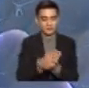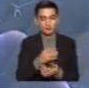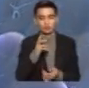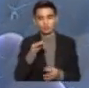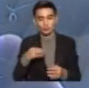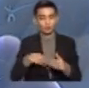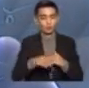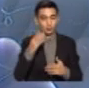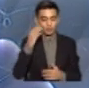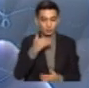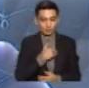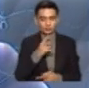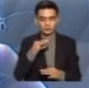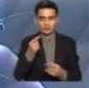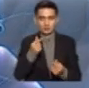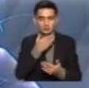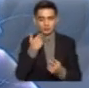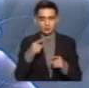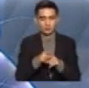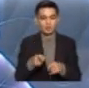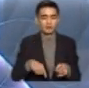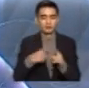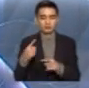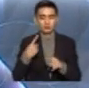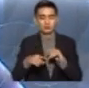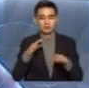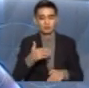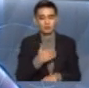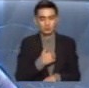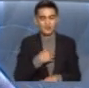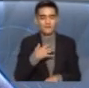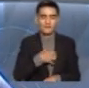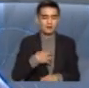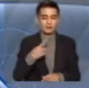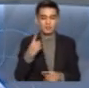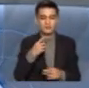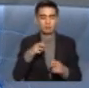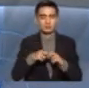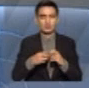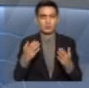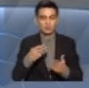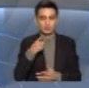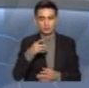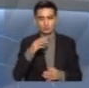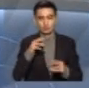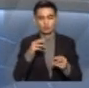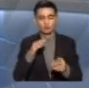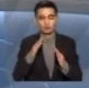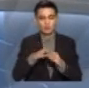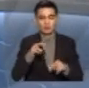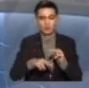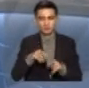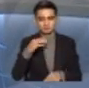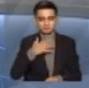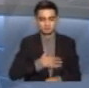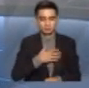жоқ. Тұрғындардың баспанадан көшіп кеткісі келуінің басты себебі үйлердің мүлдем сапасыз салынғаны. Іргетасы